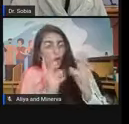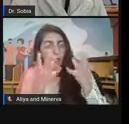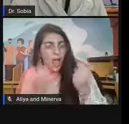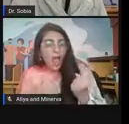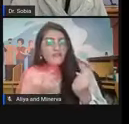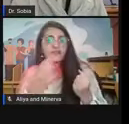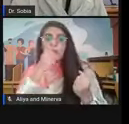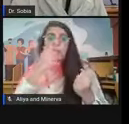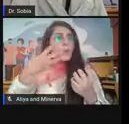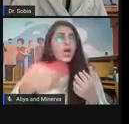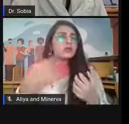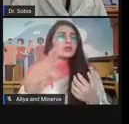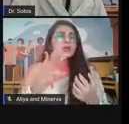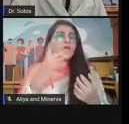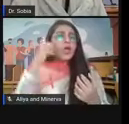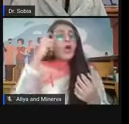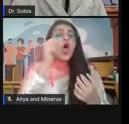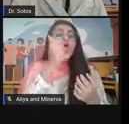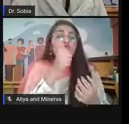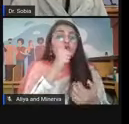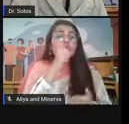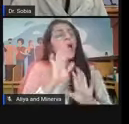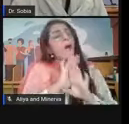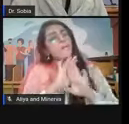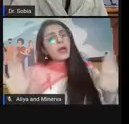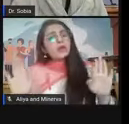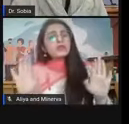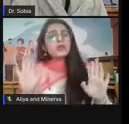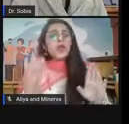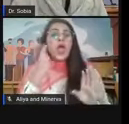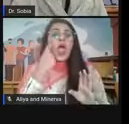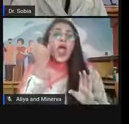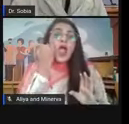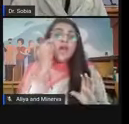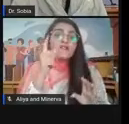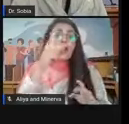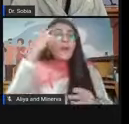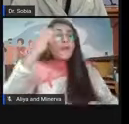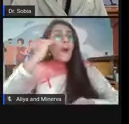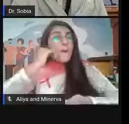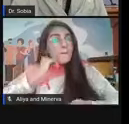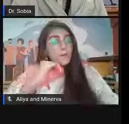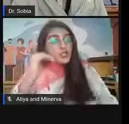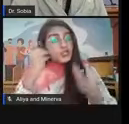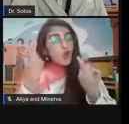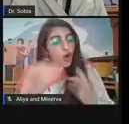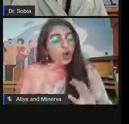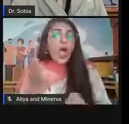एक्सेप्ट फॉर फीड, और वो भी तब होता है व्हेन समबडी हैज डिलीवर्ड अ बेबी.